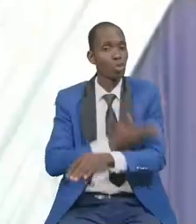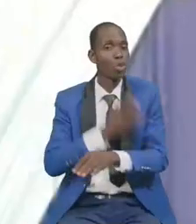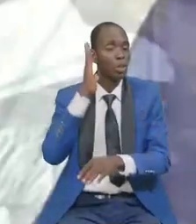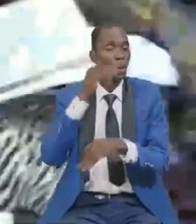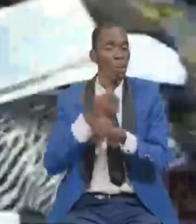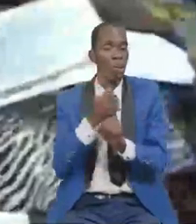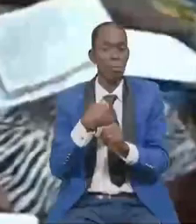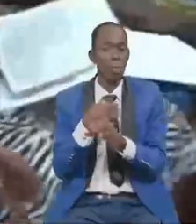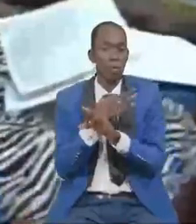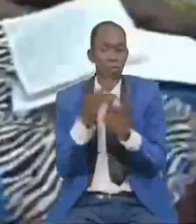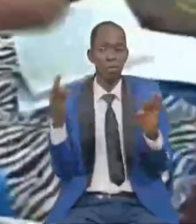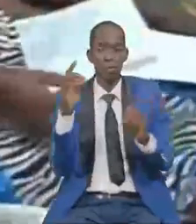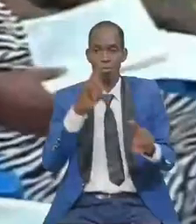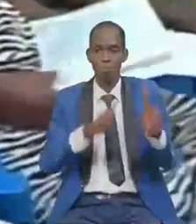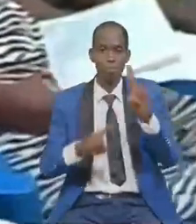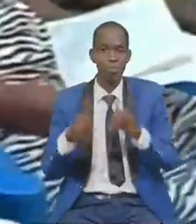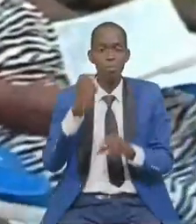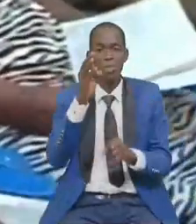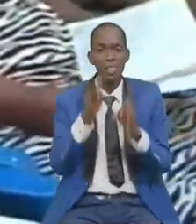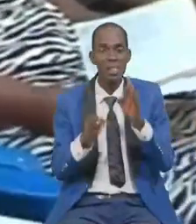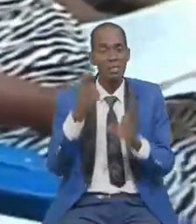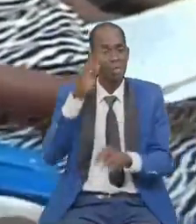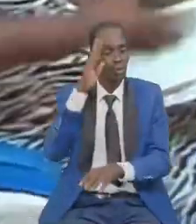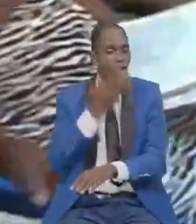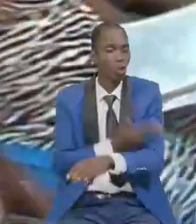Si le Fils m'affranchit,